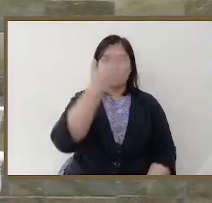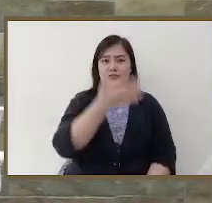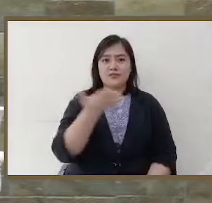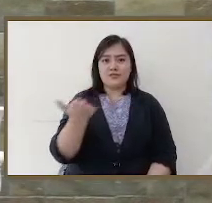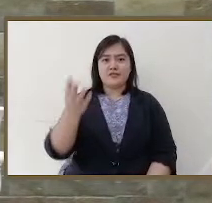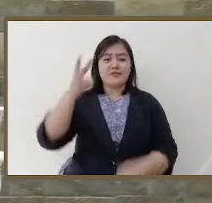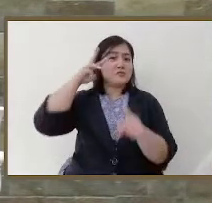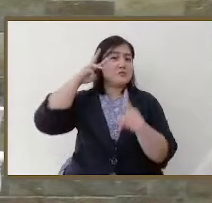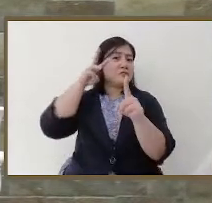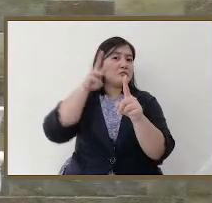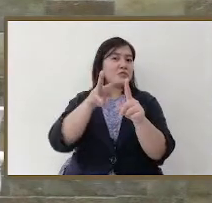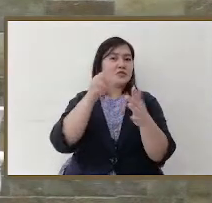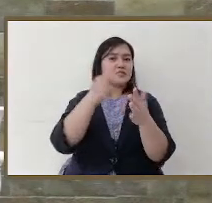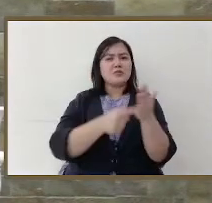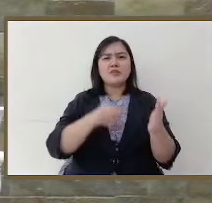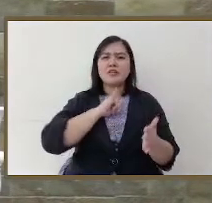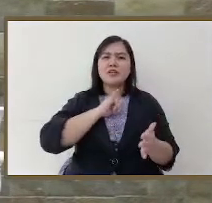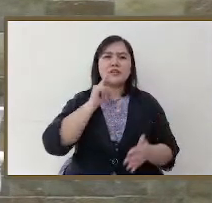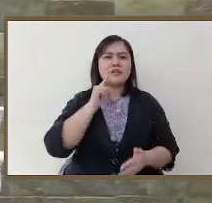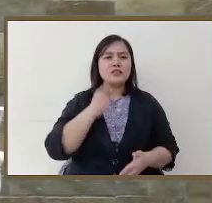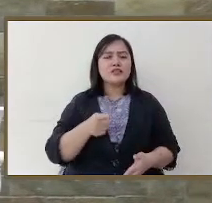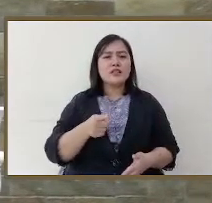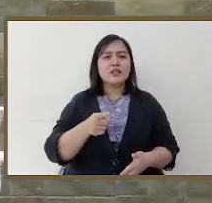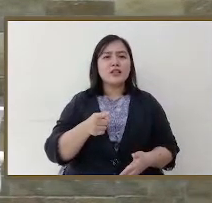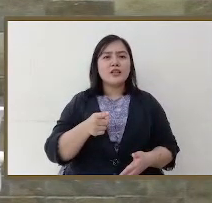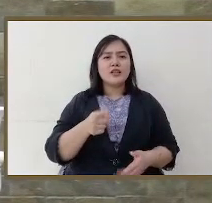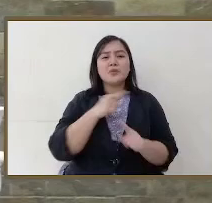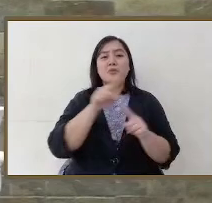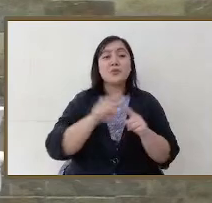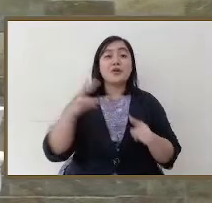kapatid, sinasabi ko ngayon, sapagkat pag meron tayong nararamdaman,